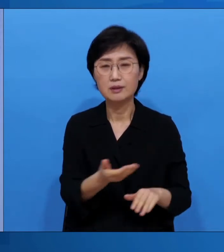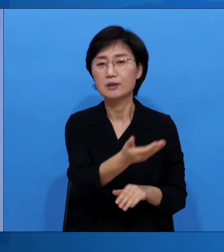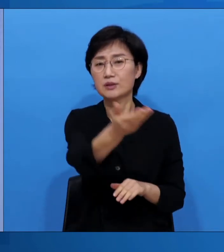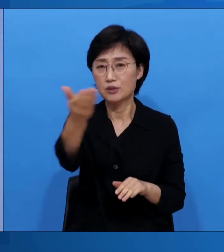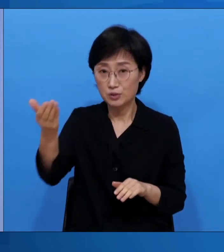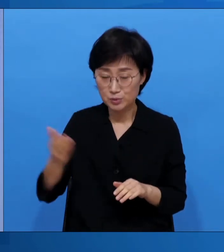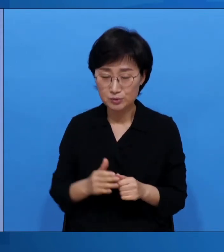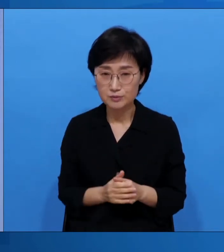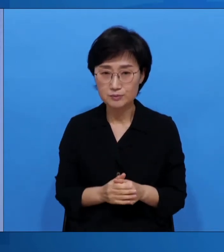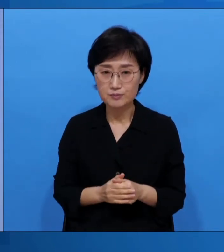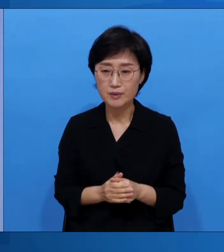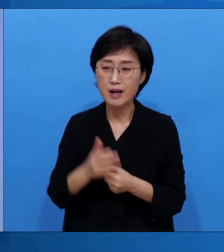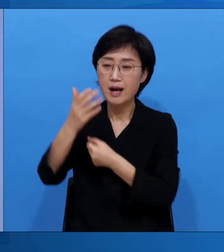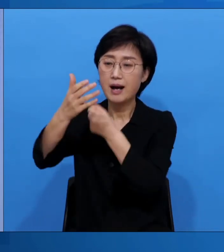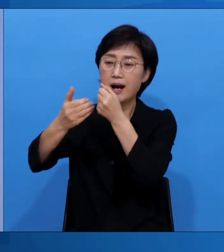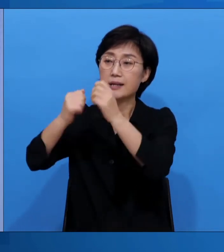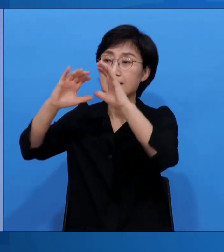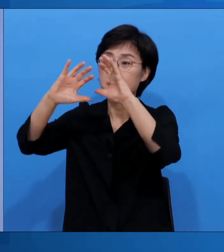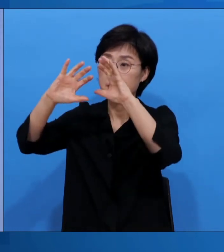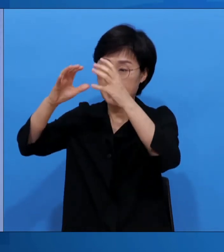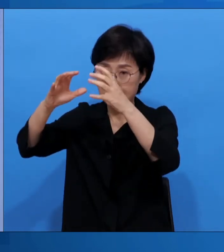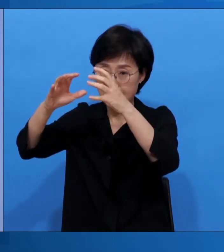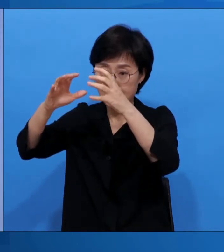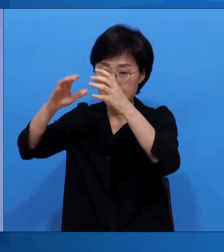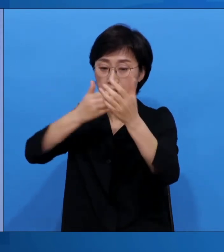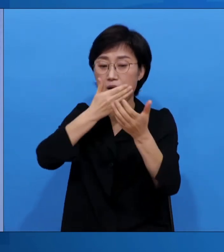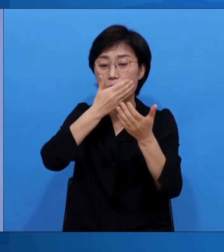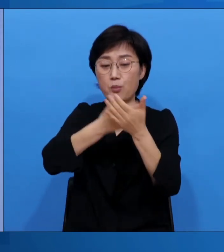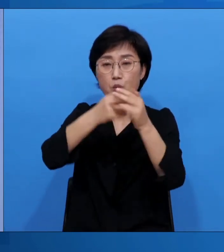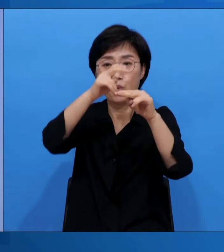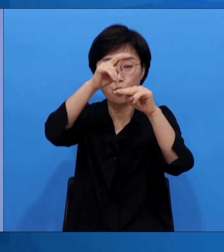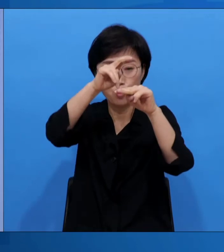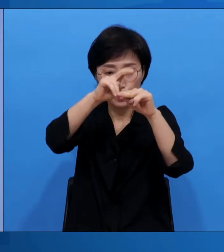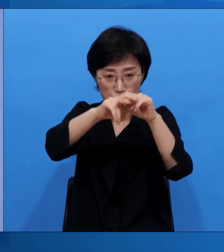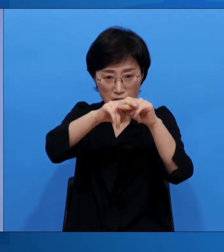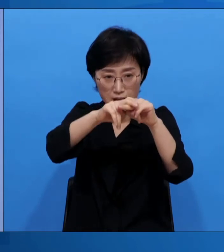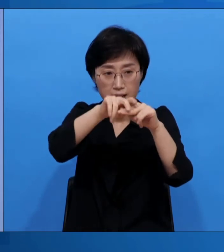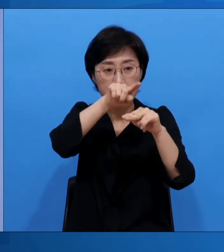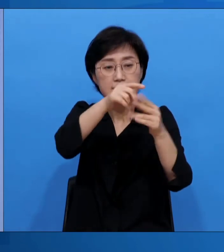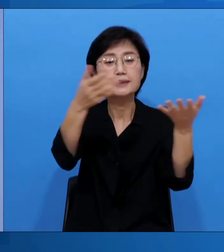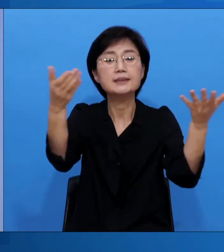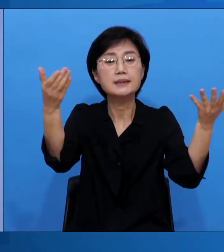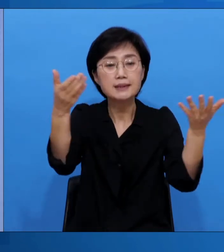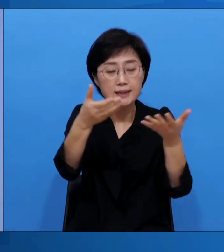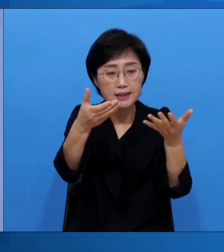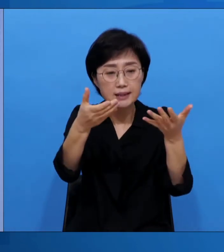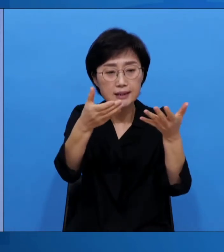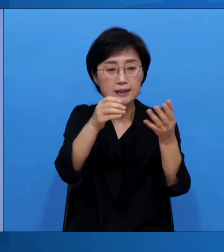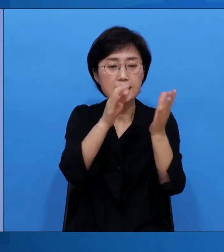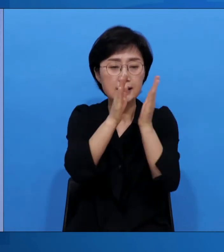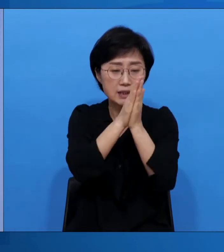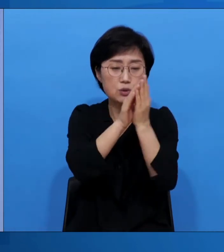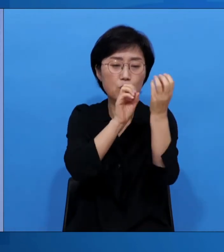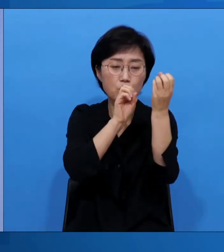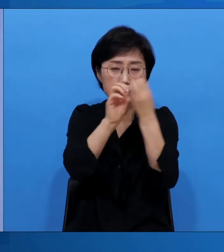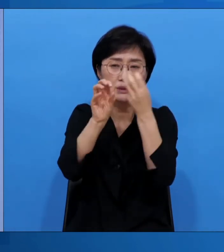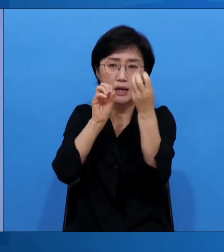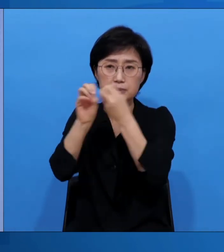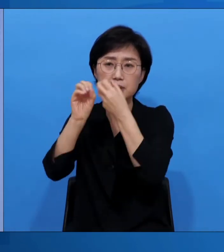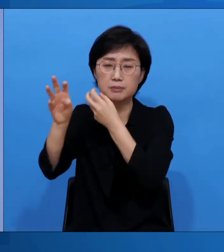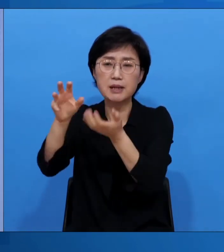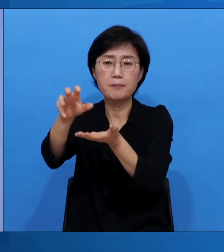여러분이 하나님의 나라와 보좌와 그 일의 응답이 이루어지기를 주 예수